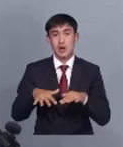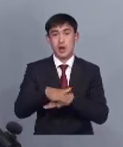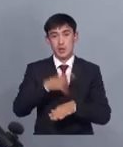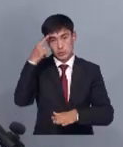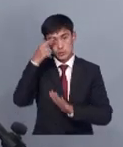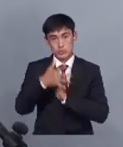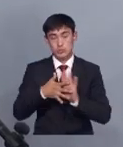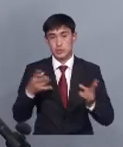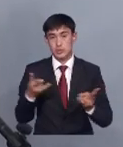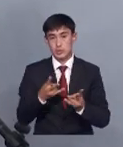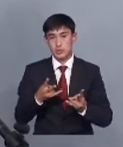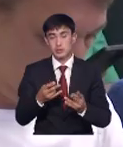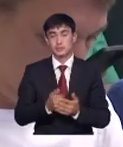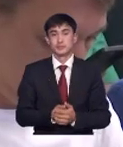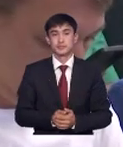түсіну керек.